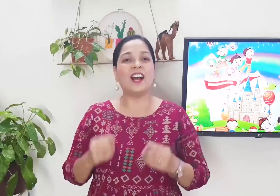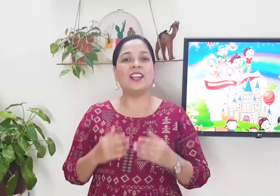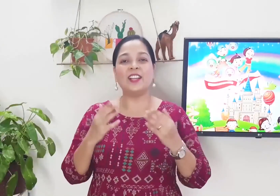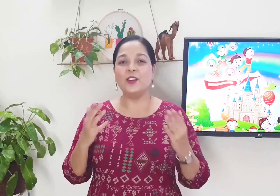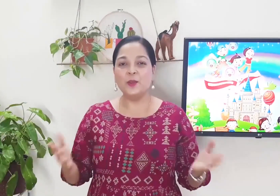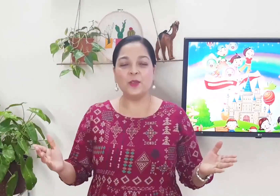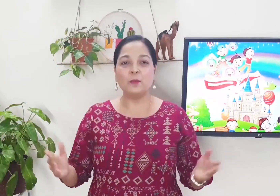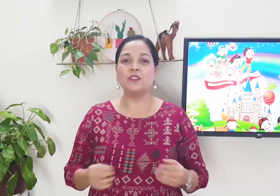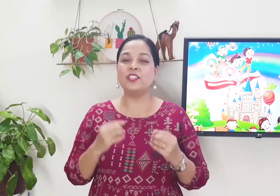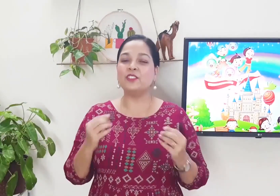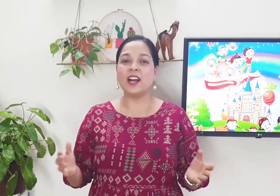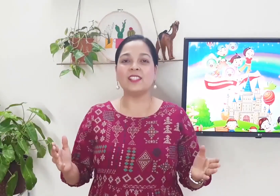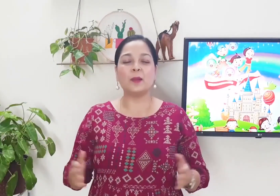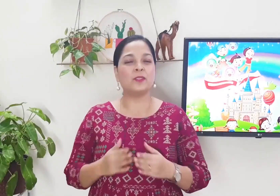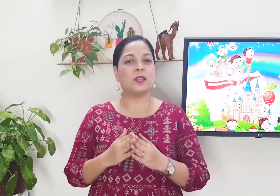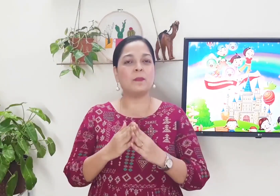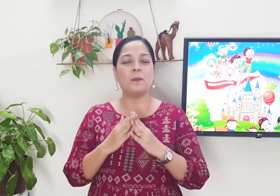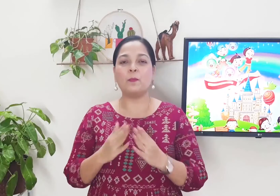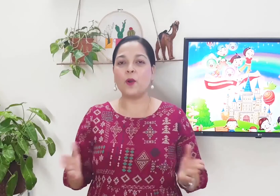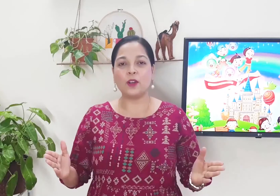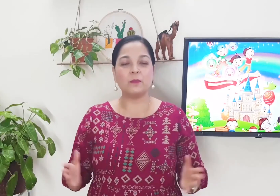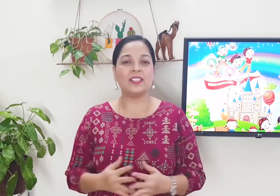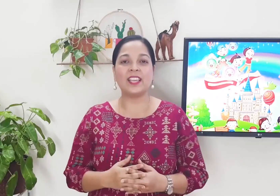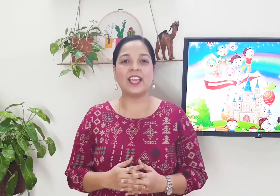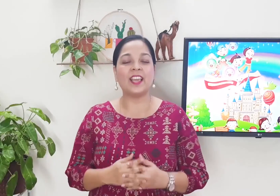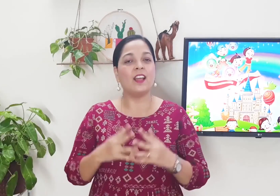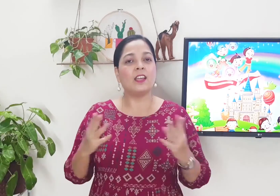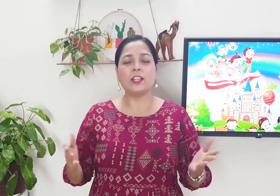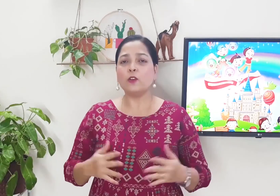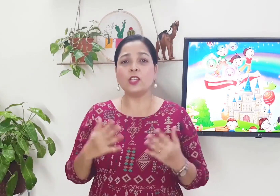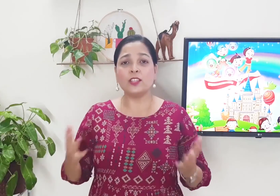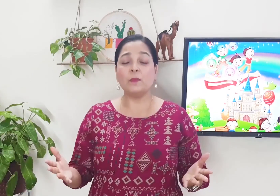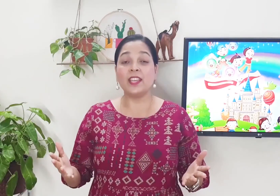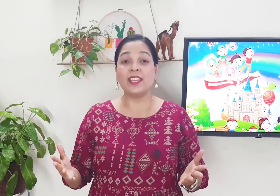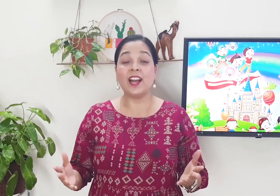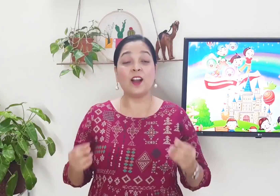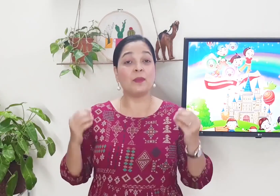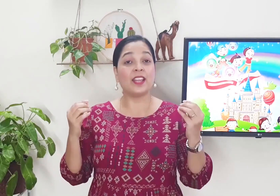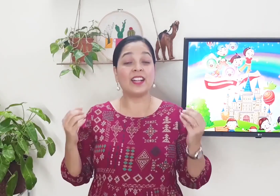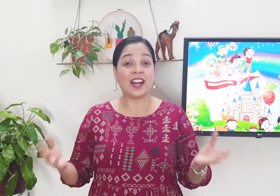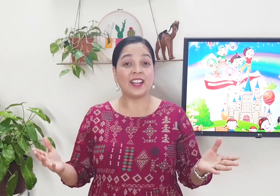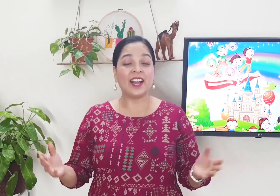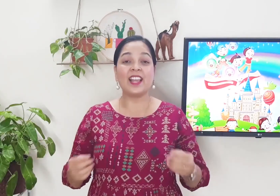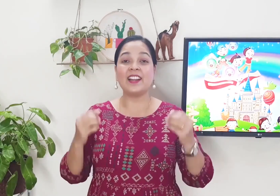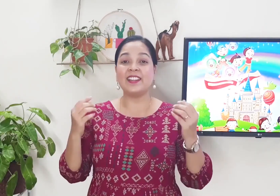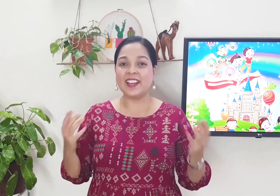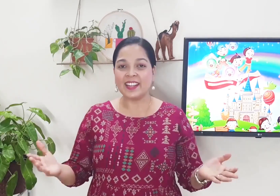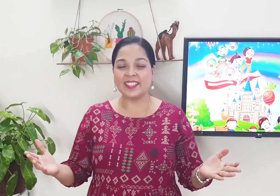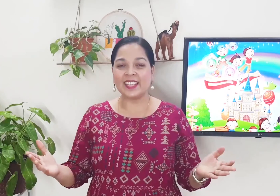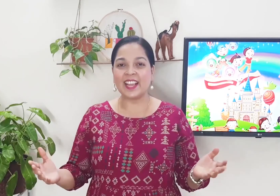लॉर्ड, हालेलुया। मुझे विश्वास है आप सबने बहुत मजे किए। कितना कुछ आज हमने किया, हमने गाना